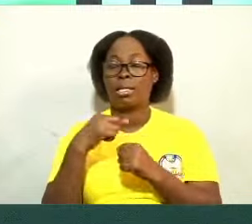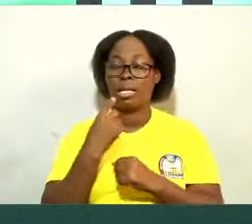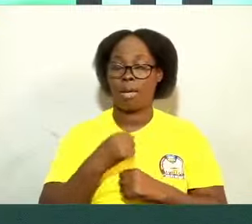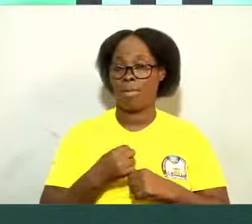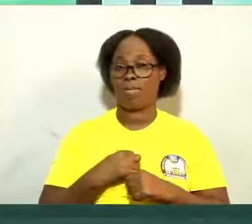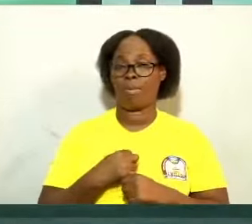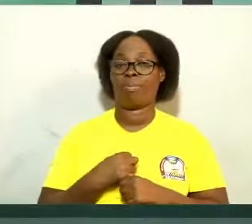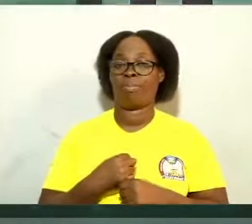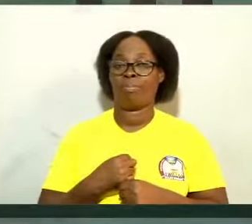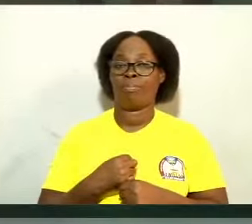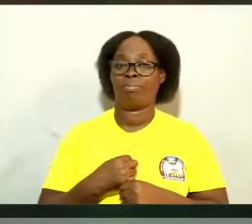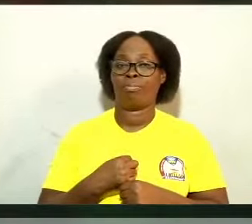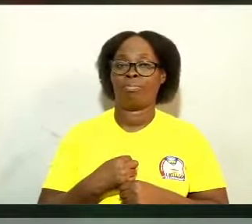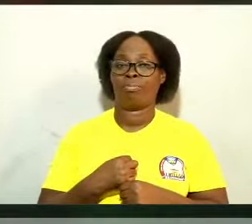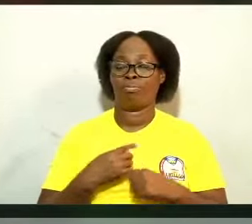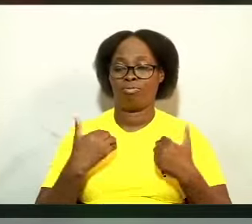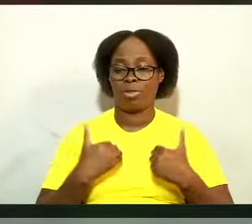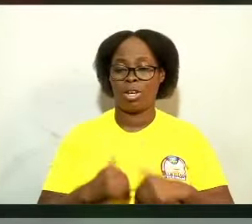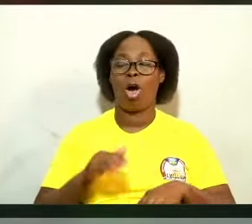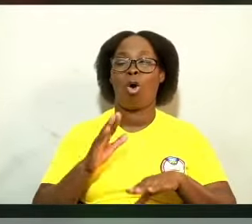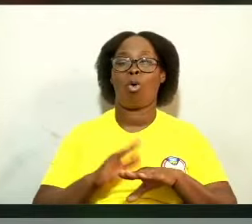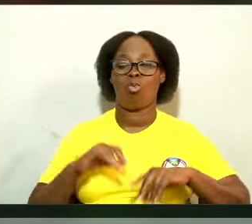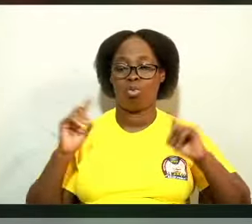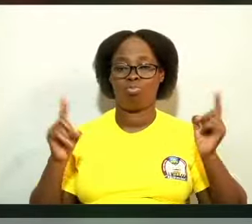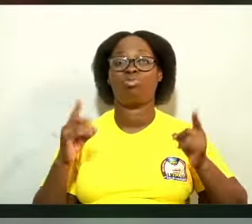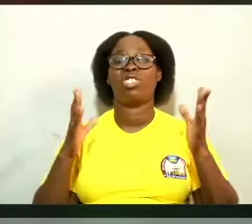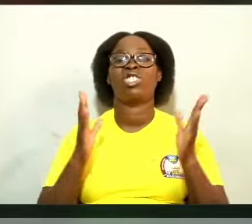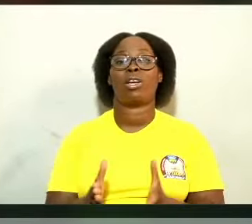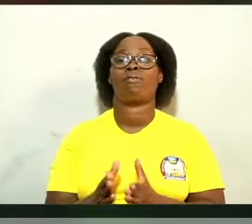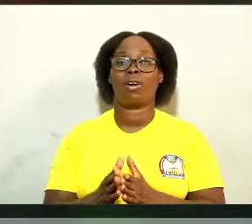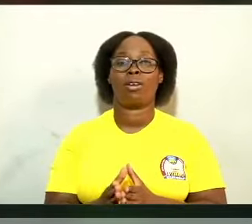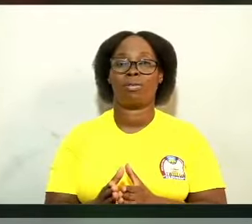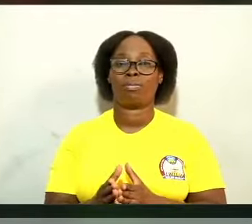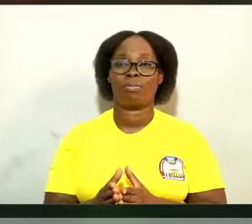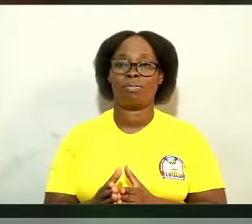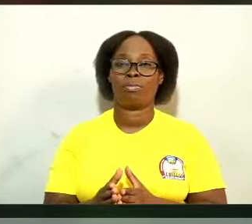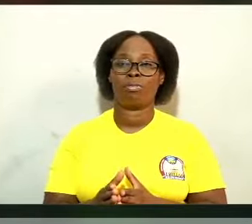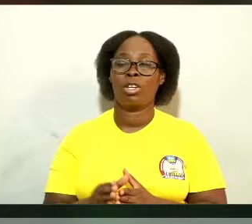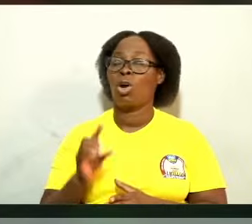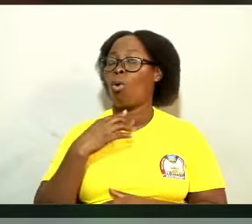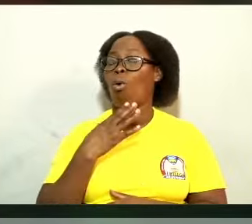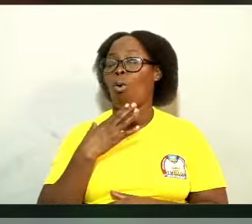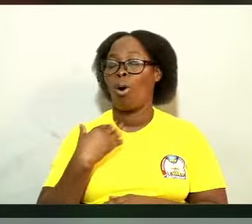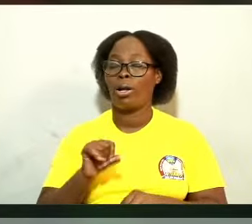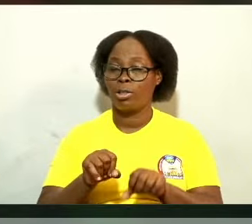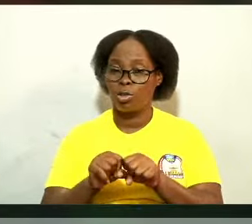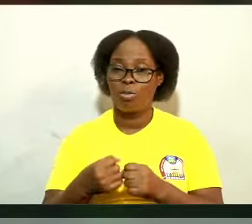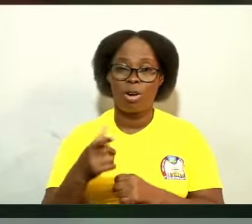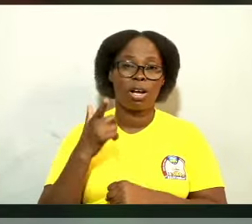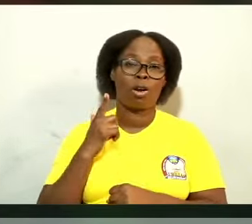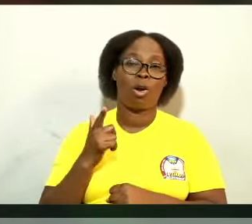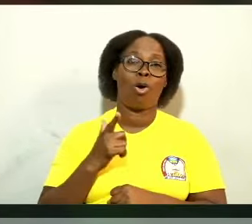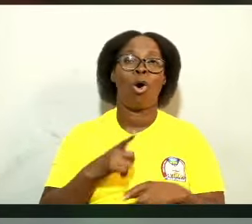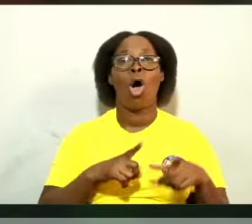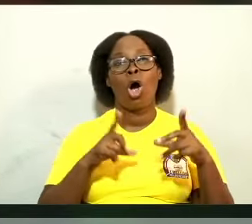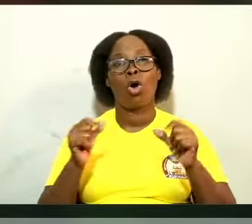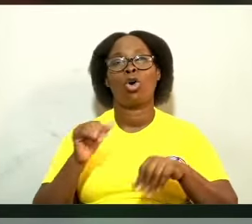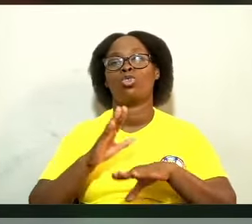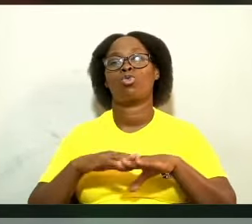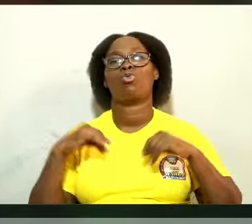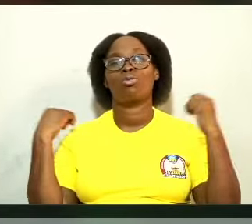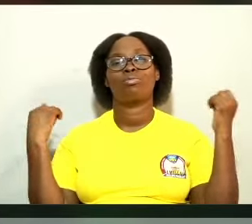mimi ndimi mchungaji mwema. Huyo aliye naye na kufanya vunja amri, chana naye. Nenda kwa mchungaji mwema